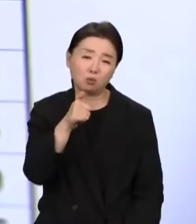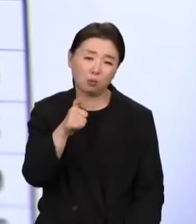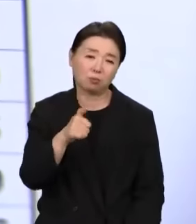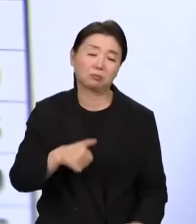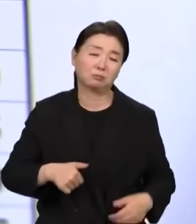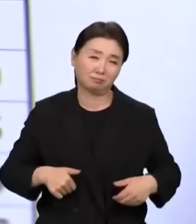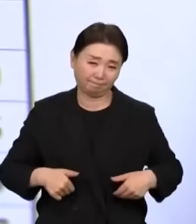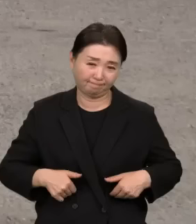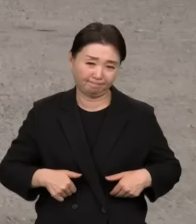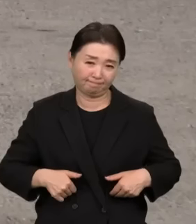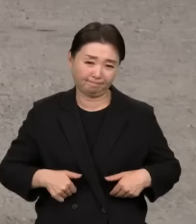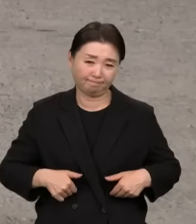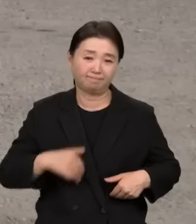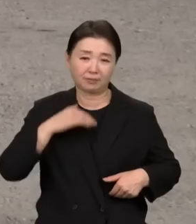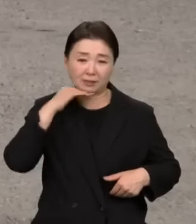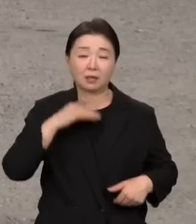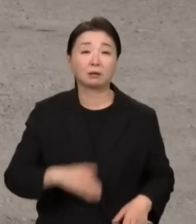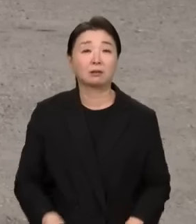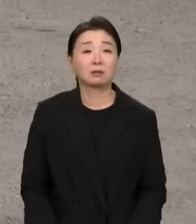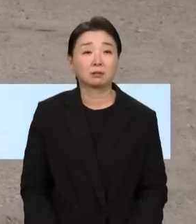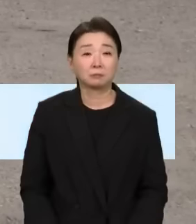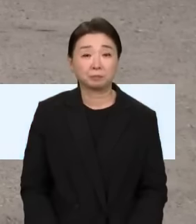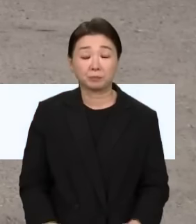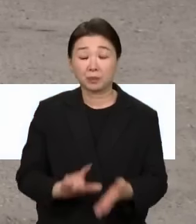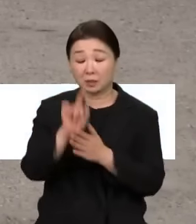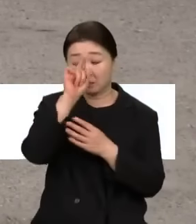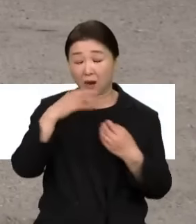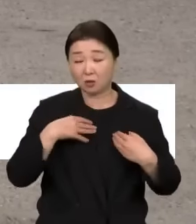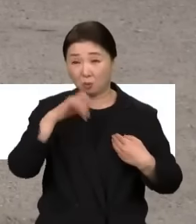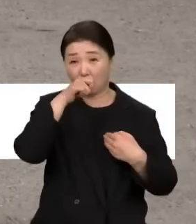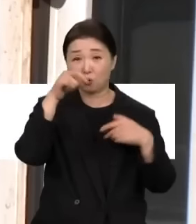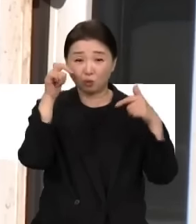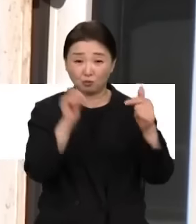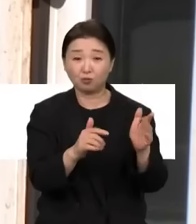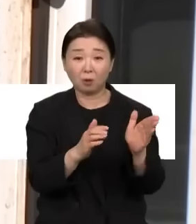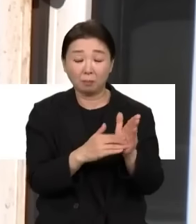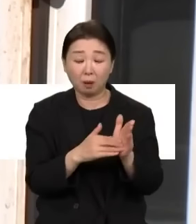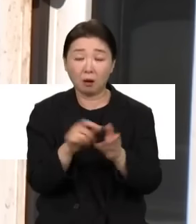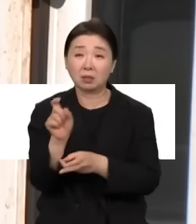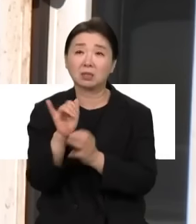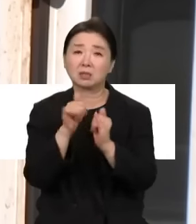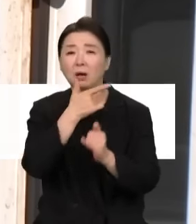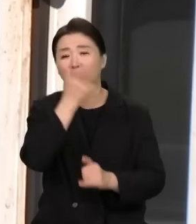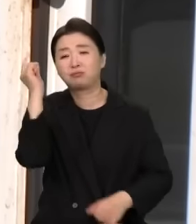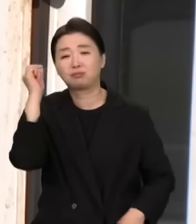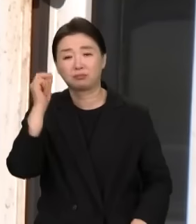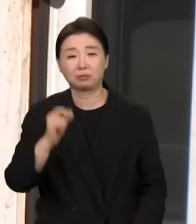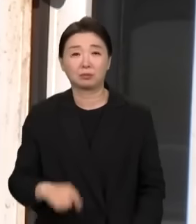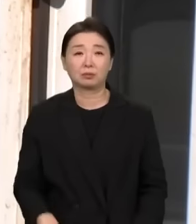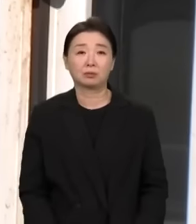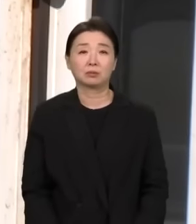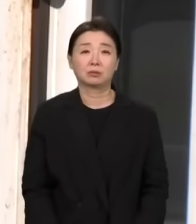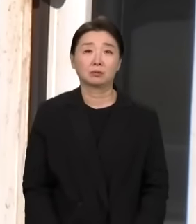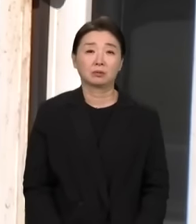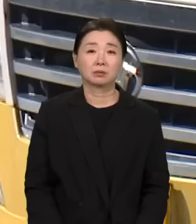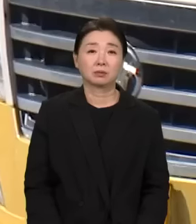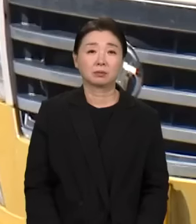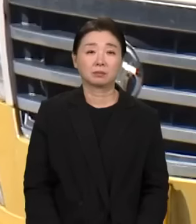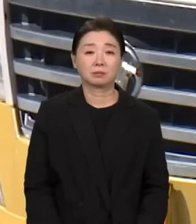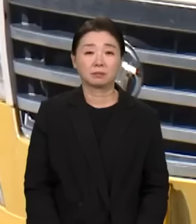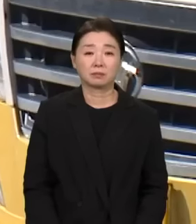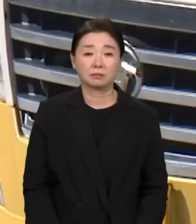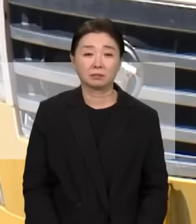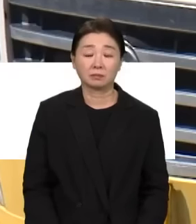기다려야 합니다. 지자체에서 보조금을 줄인 데다 무엇보다 기사 부족 문제가 심각해진 탓입니다.